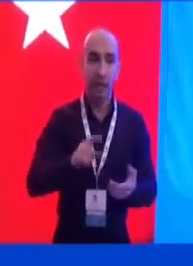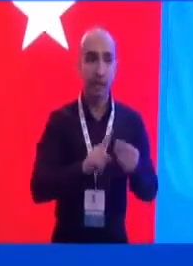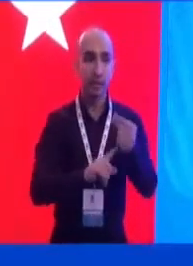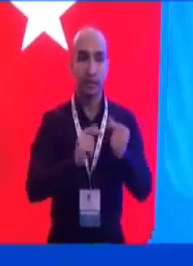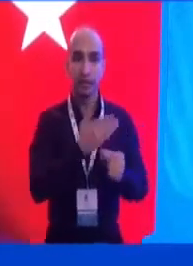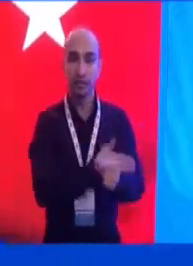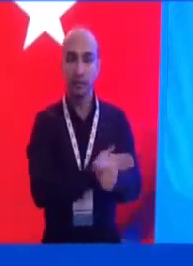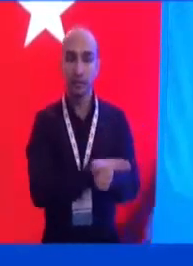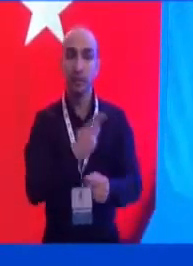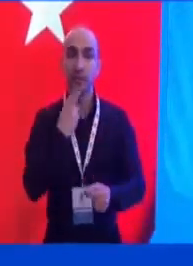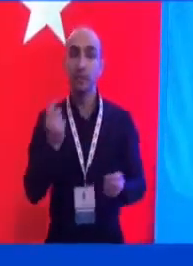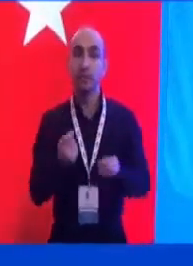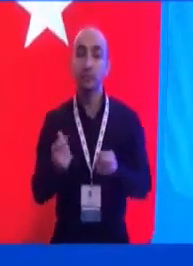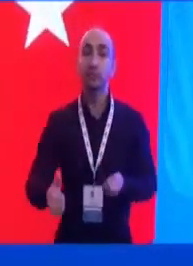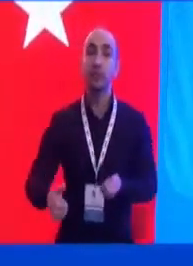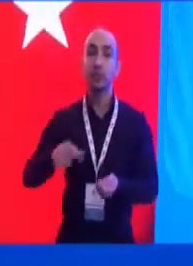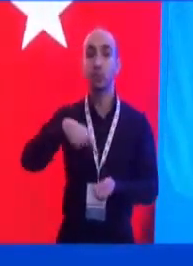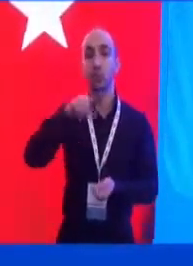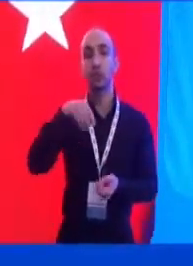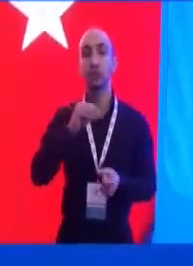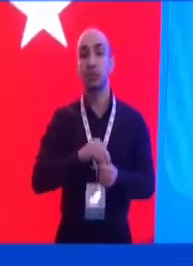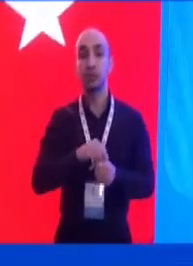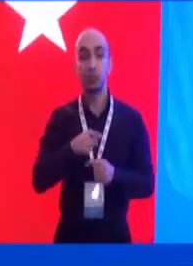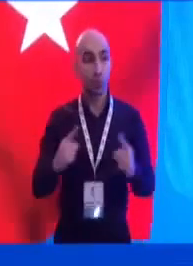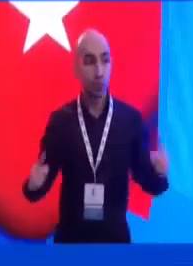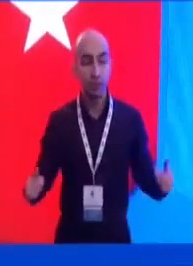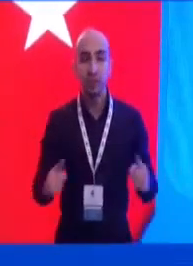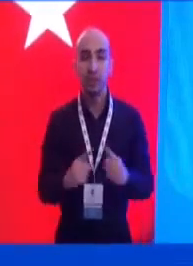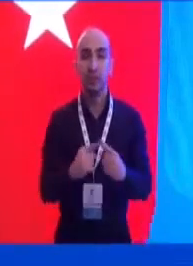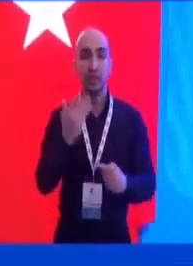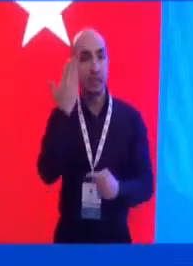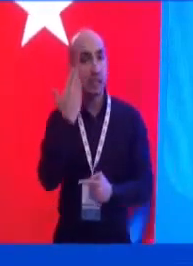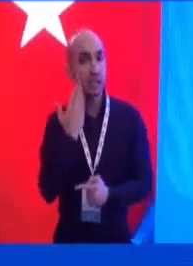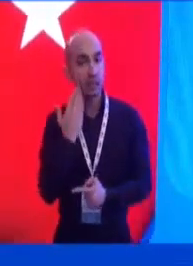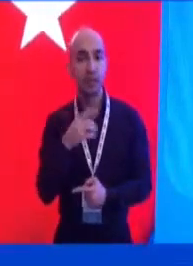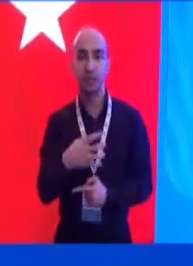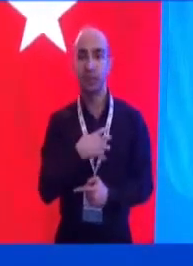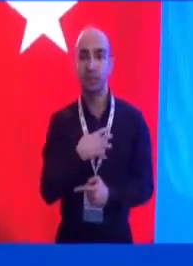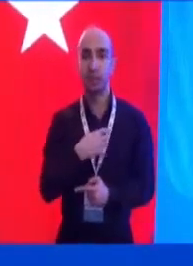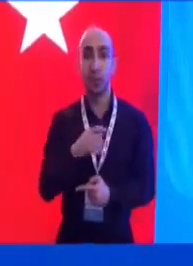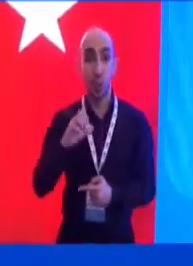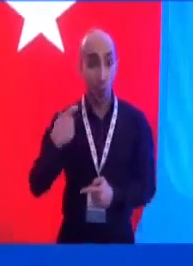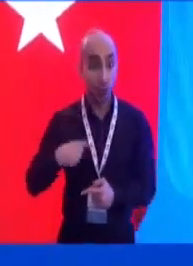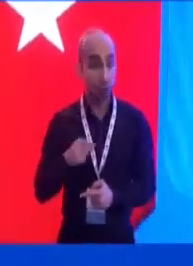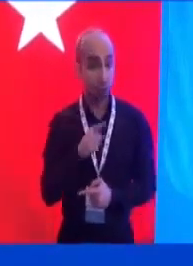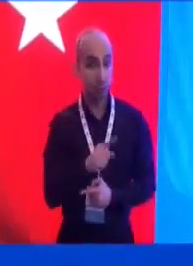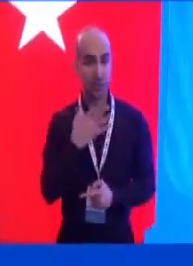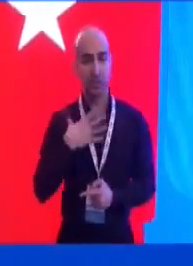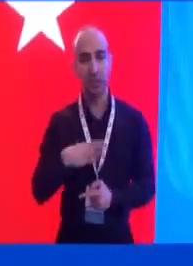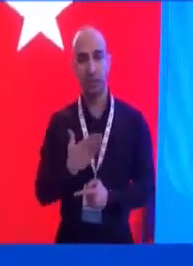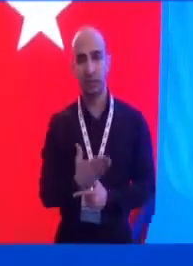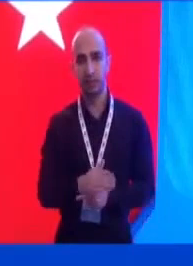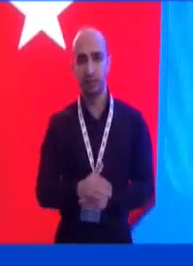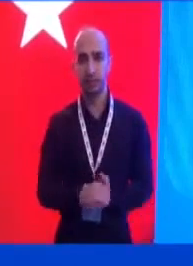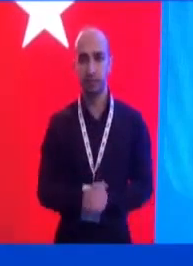çalışmaları başkanlarımızın gün boyu bu zirveyi izlemelerini kendilerinden özellikle istedik.